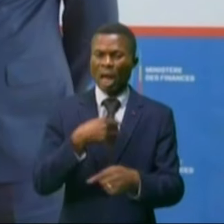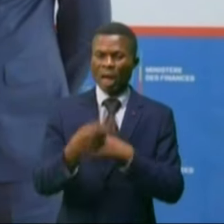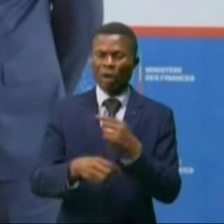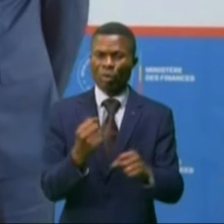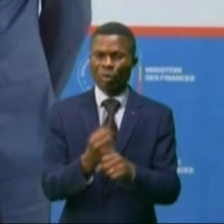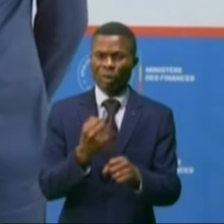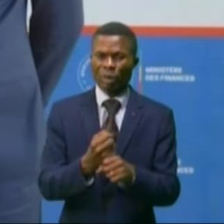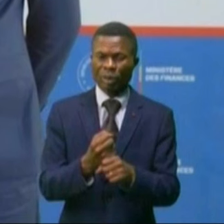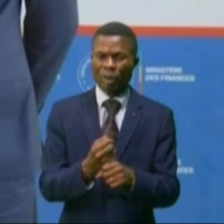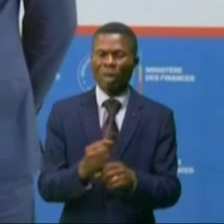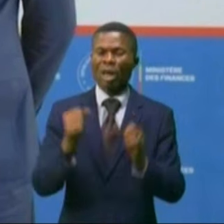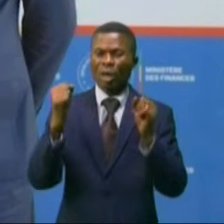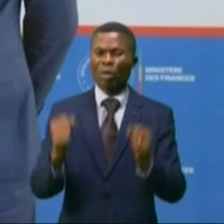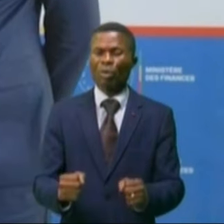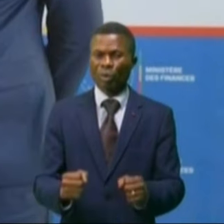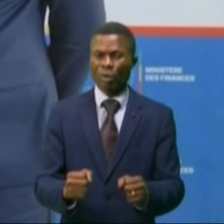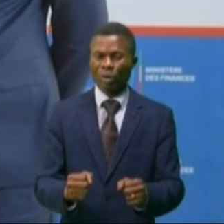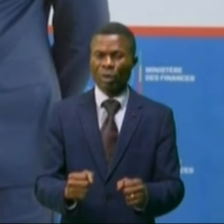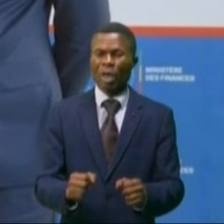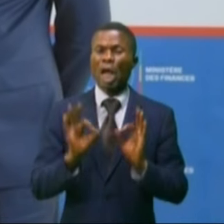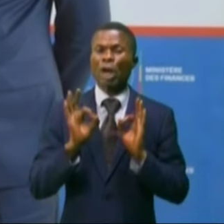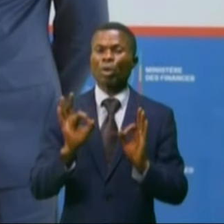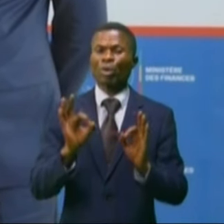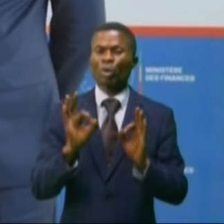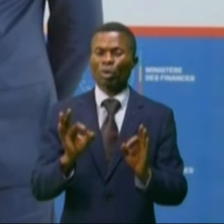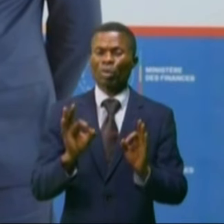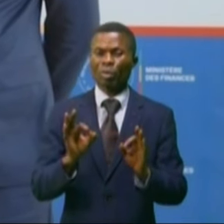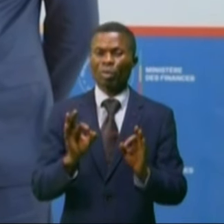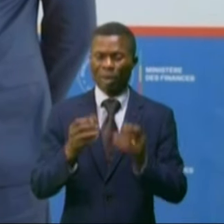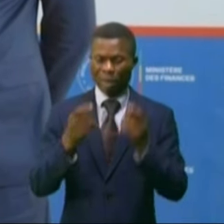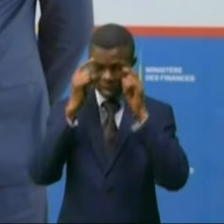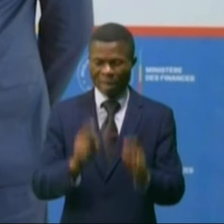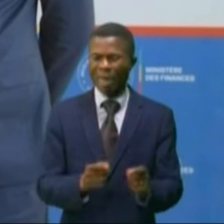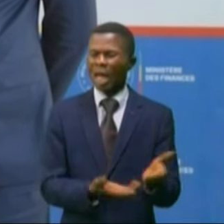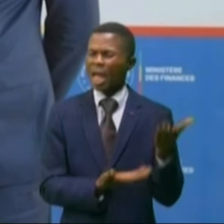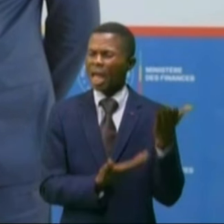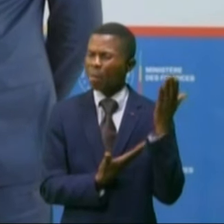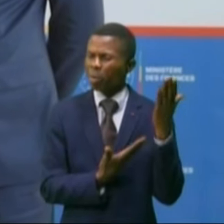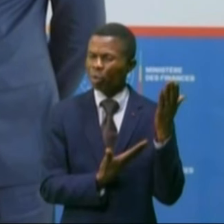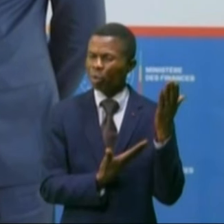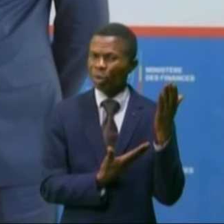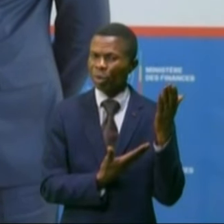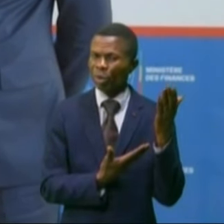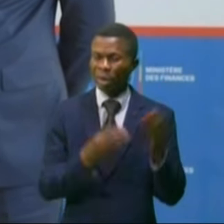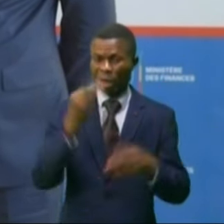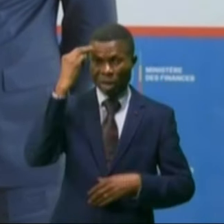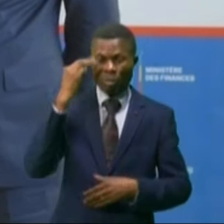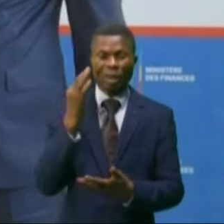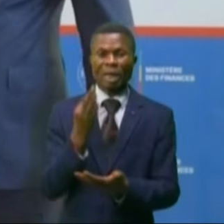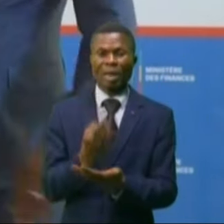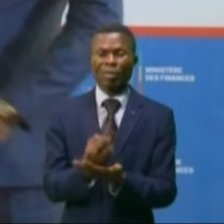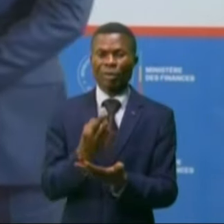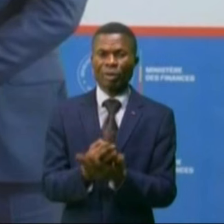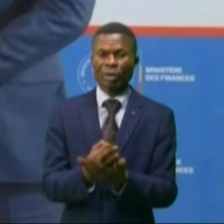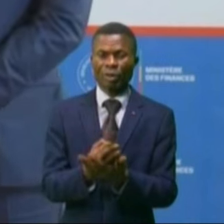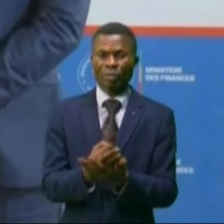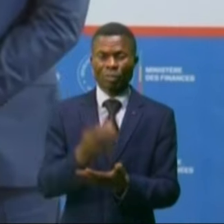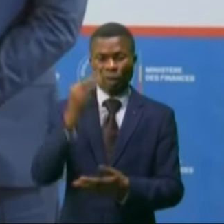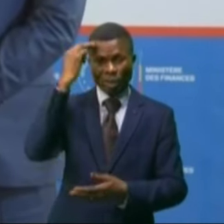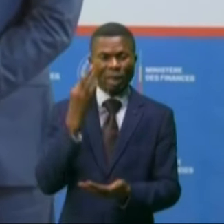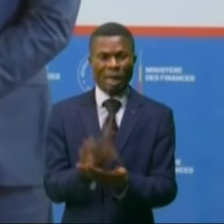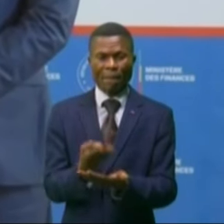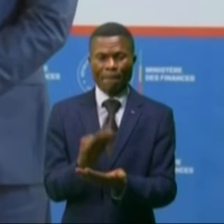de stabilité actualisé, c'est-à-dire des engagements pertinents que les ministres des Finances, les ministres du Budget et la